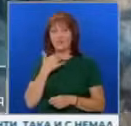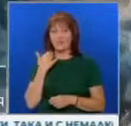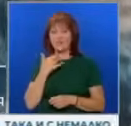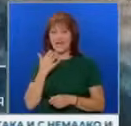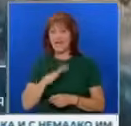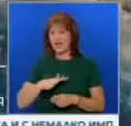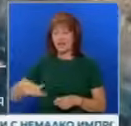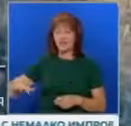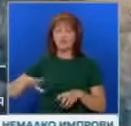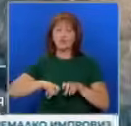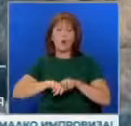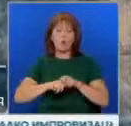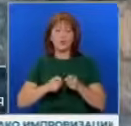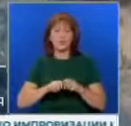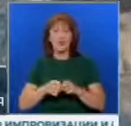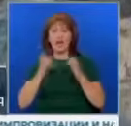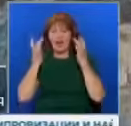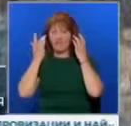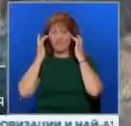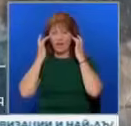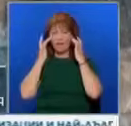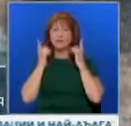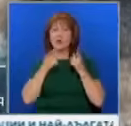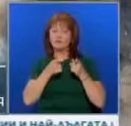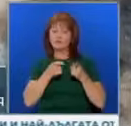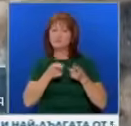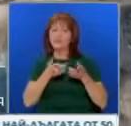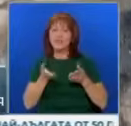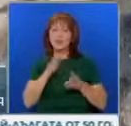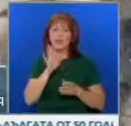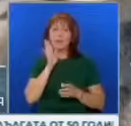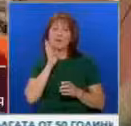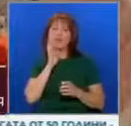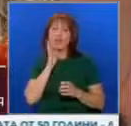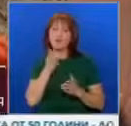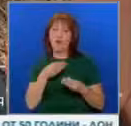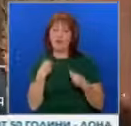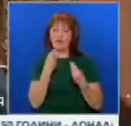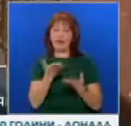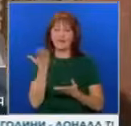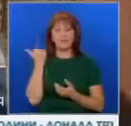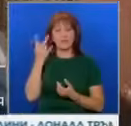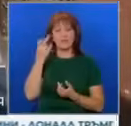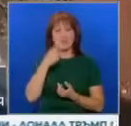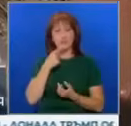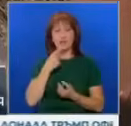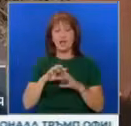му стопанство е унищожено. Фермата наследява от баща си преди 20 години. Всичко ли загубихте? Всичко.